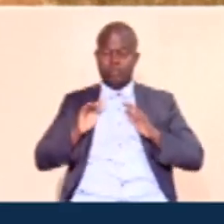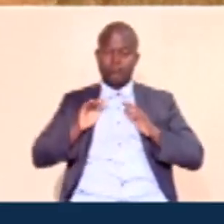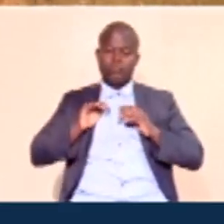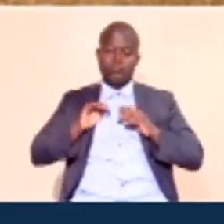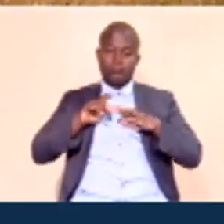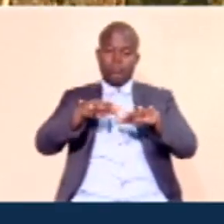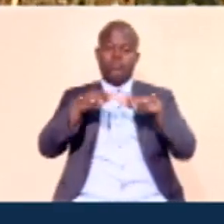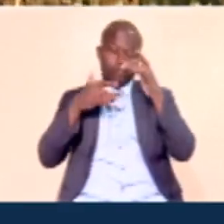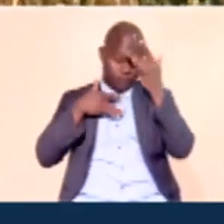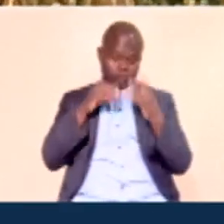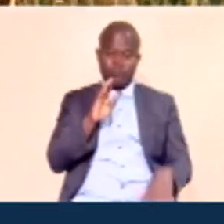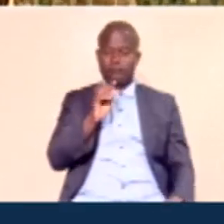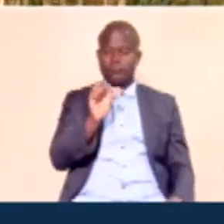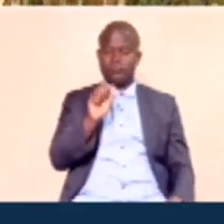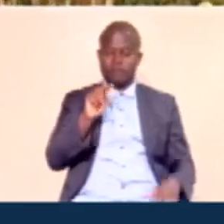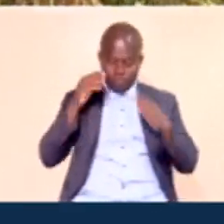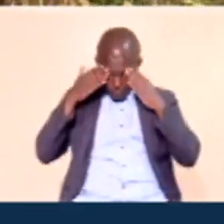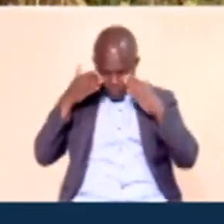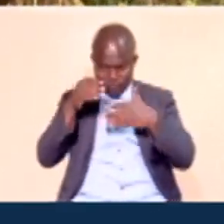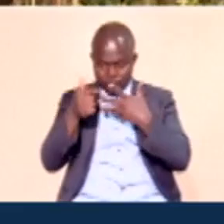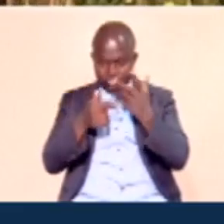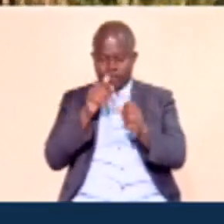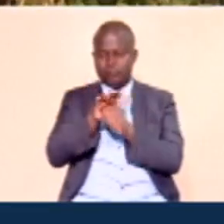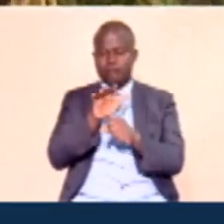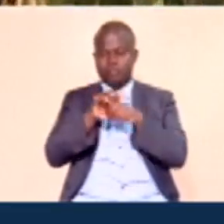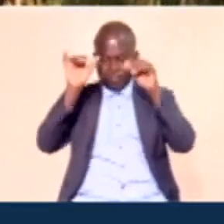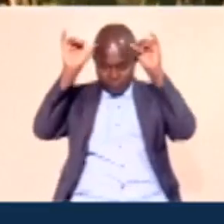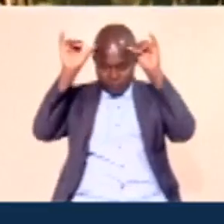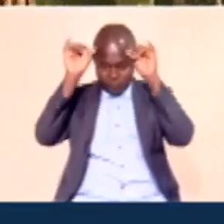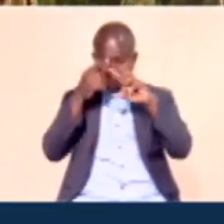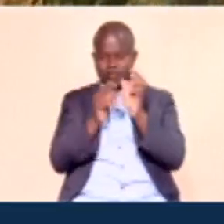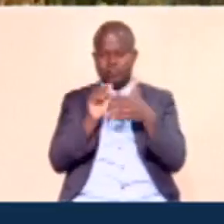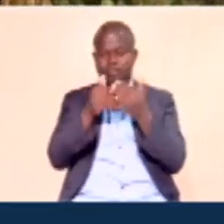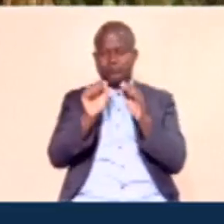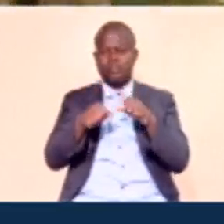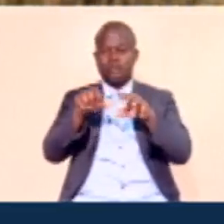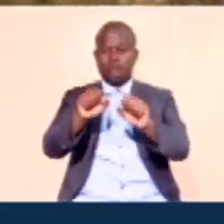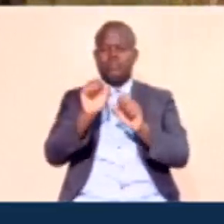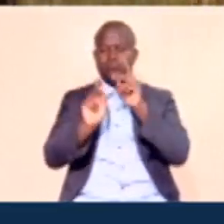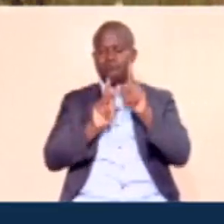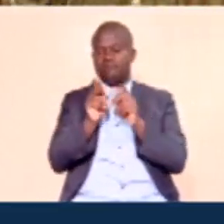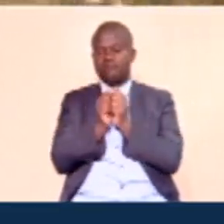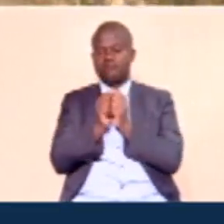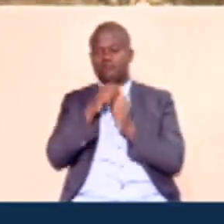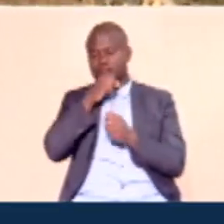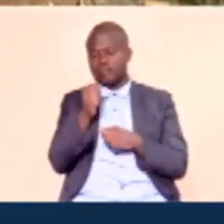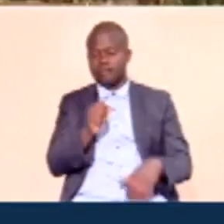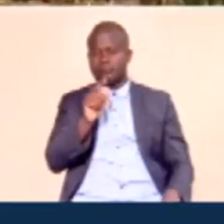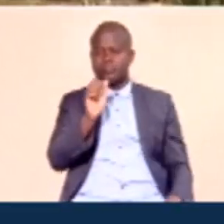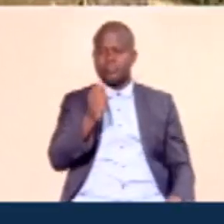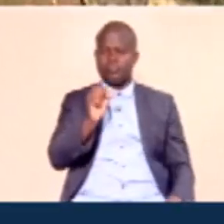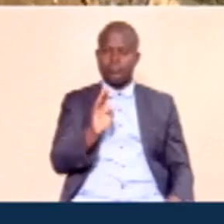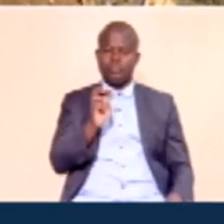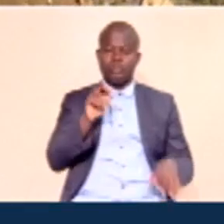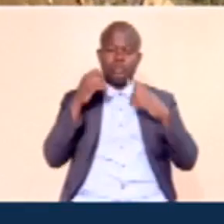ry'indwara y'ubuganga imaze iminsi yibasiye amatungo cyane cyane inka ariko ikaba icabona no gufata abantu Muzehe Kagubari avuga